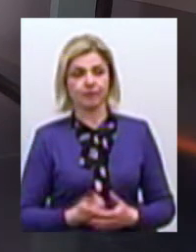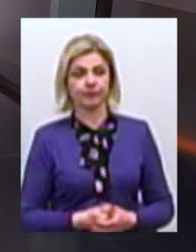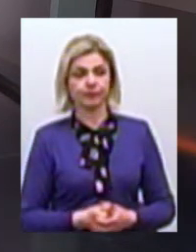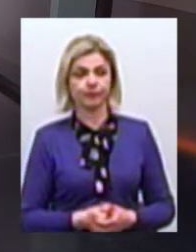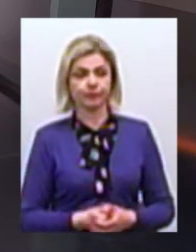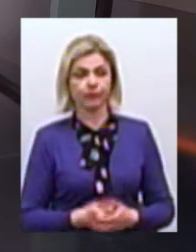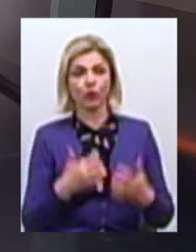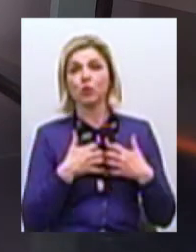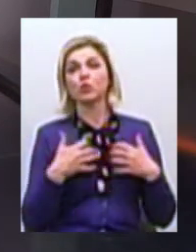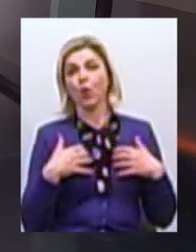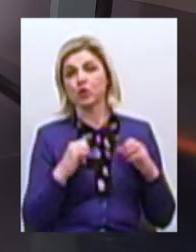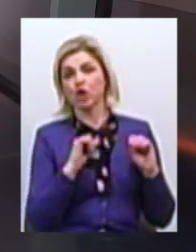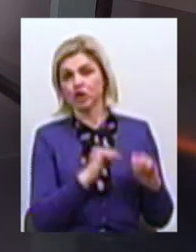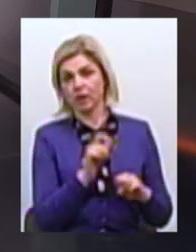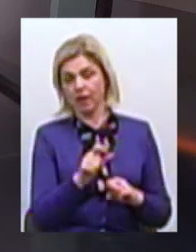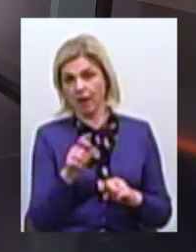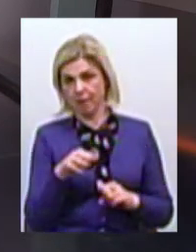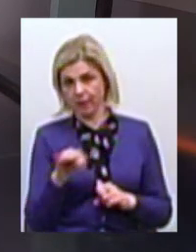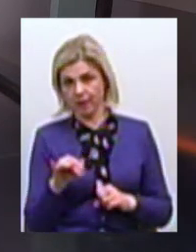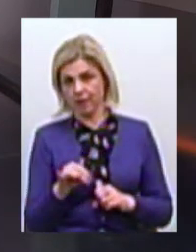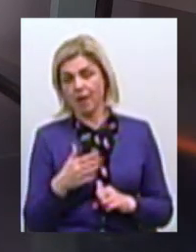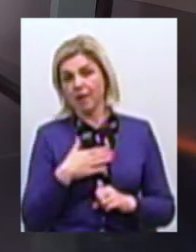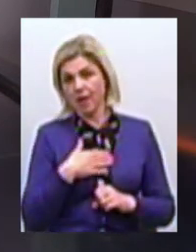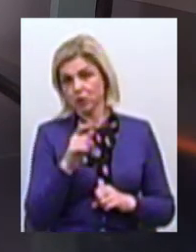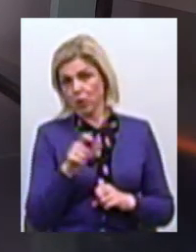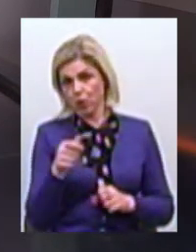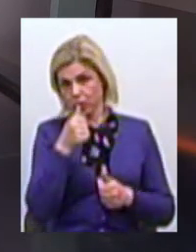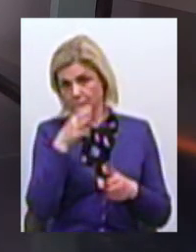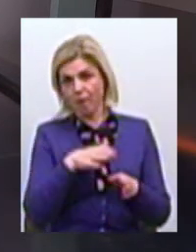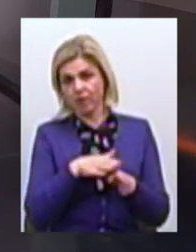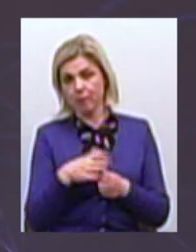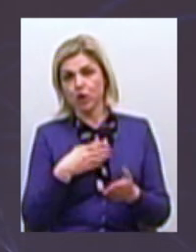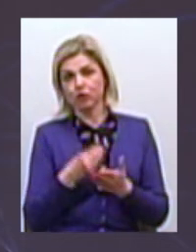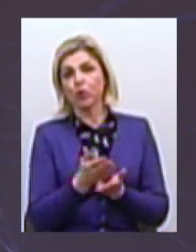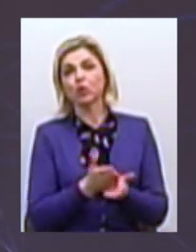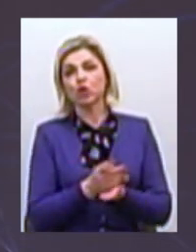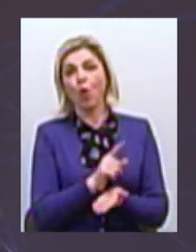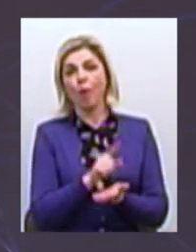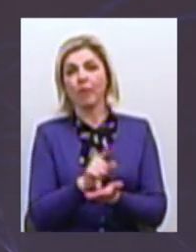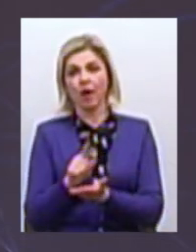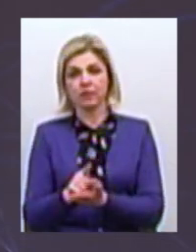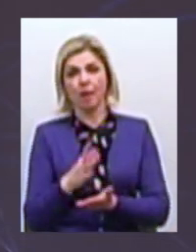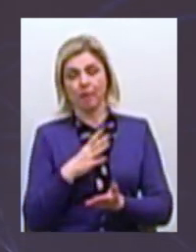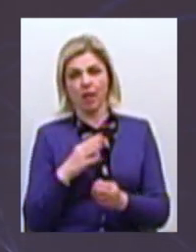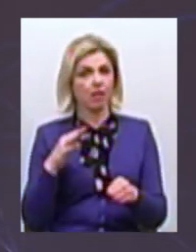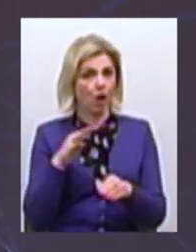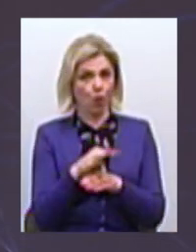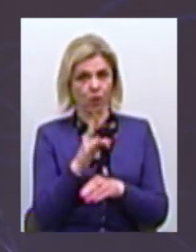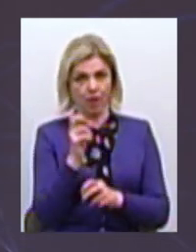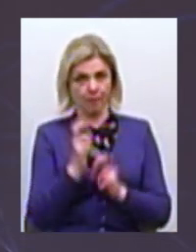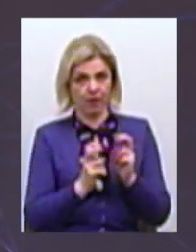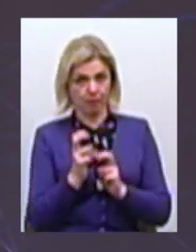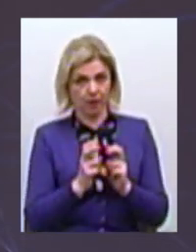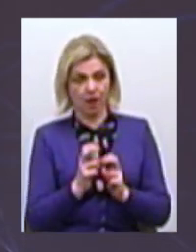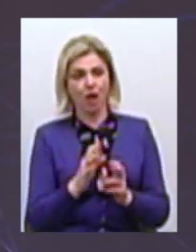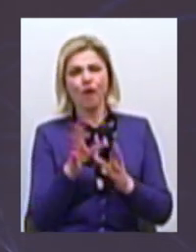называемыми зоозащитниками. То есть наши люди не могли выполнить свои служебные обязанности. Был практически налет на предприятие. То